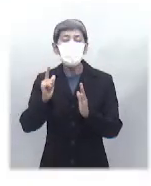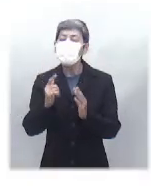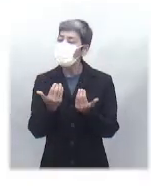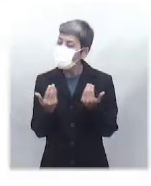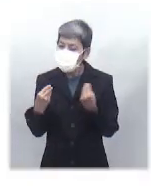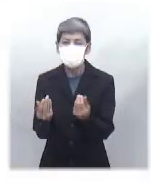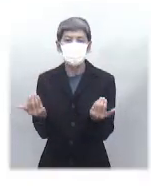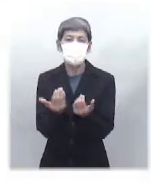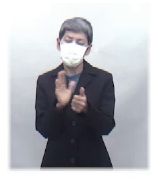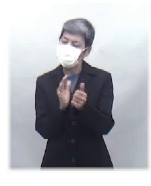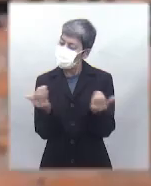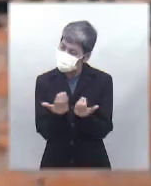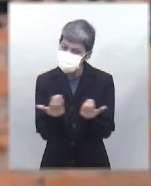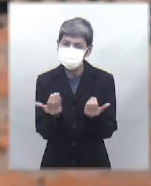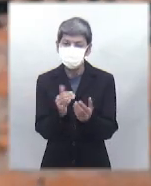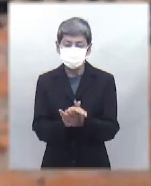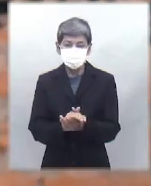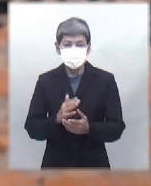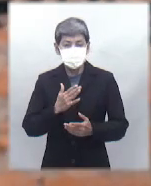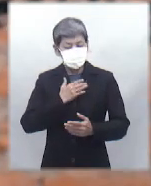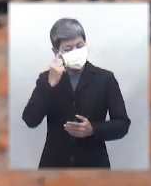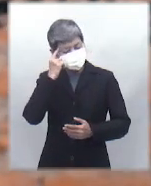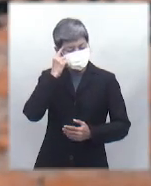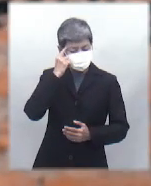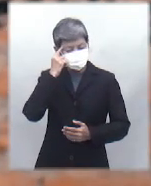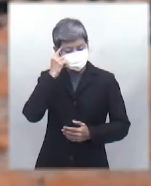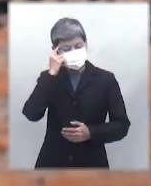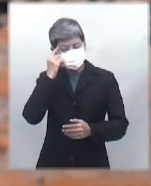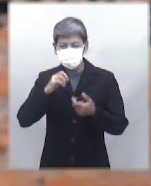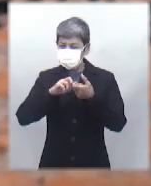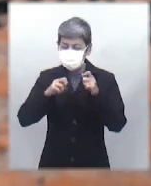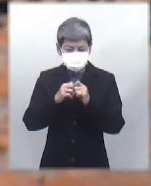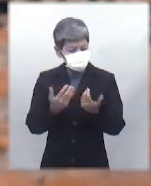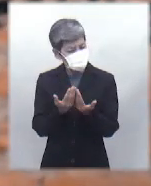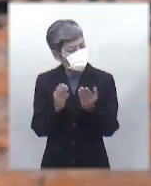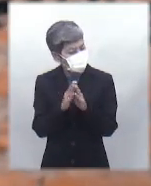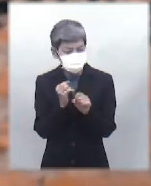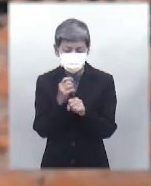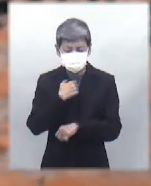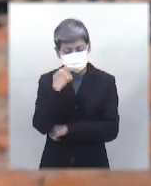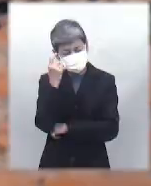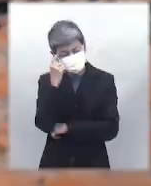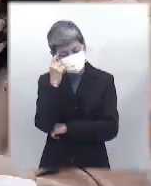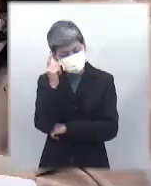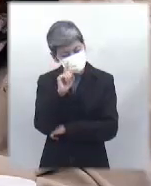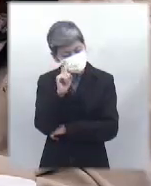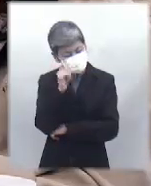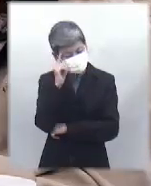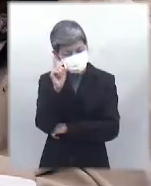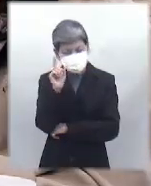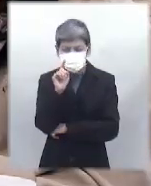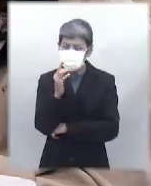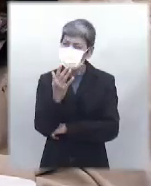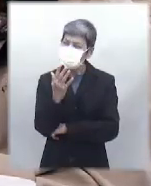เลยว่าในช่วงนี้เนี่ยในการตัดสินใจในวิกฤตตรงนั้นเนี่ยมันก็มานั่งคิดเยอะเหมือนกันนะเราก็คิด